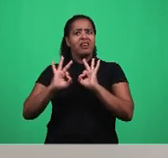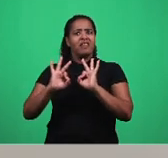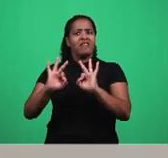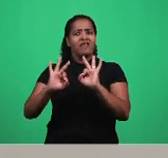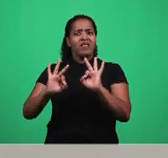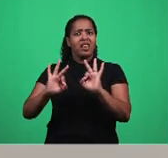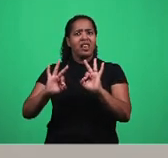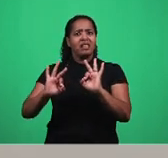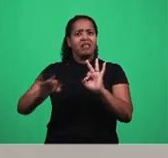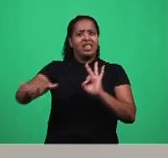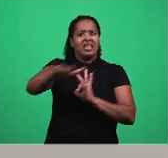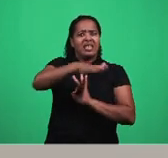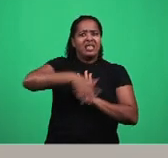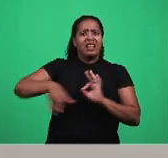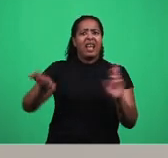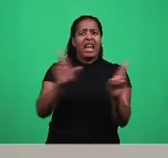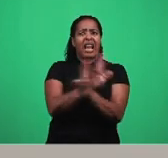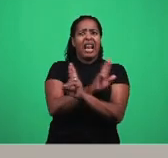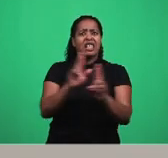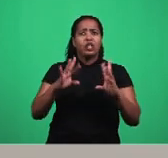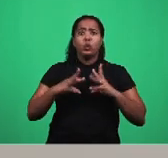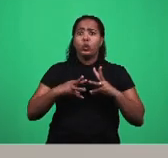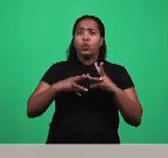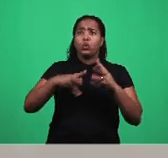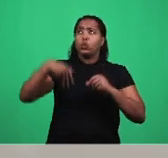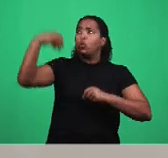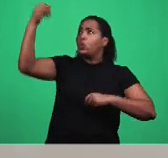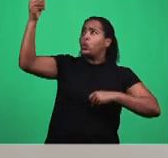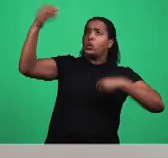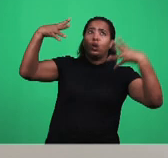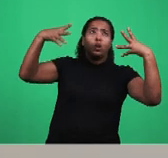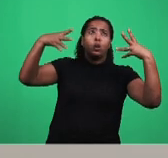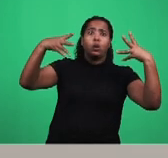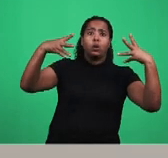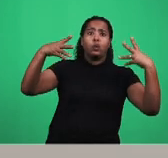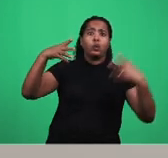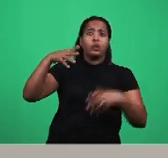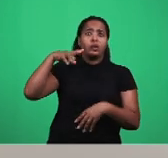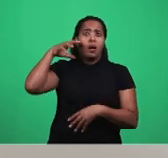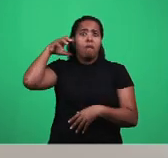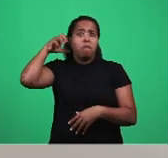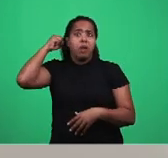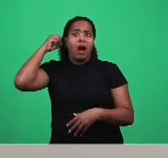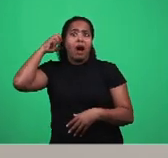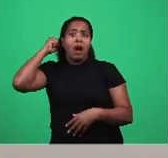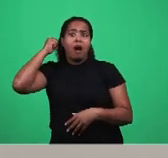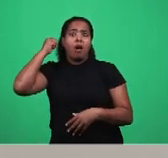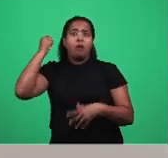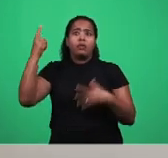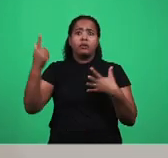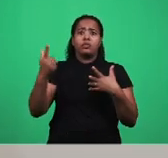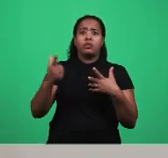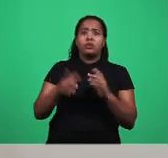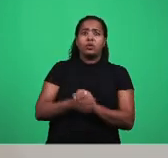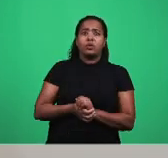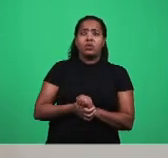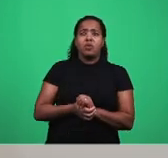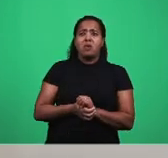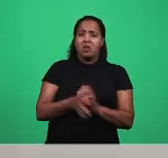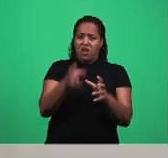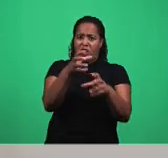tout, à la lumière, audio, l'évolution du programme, techniquement, il nous a donné une note 8.